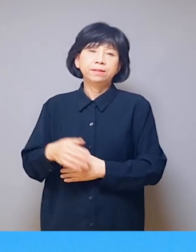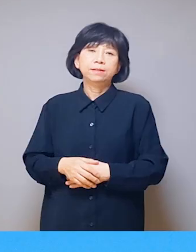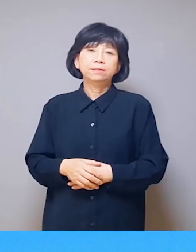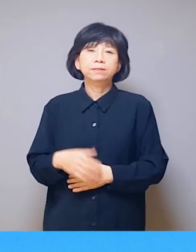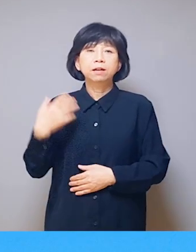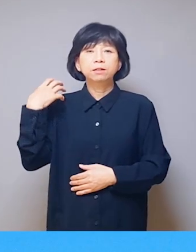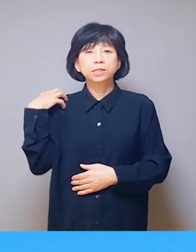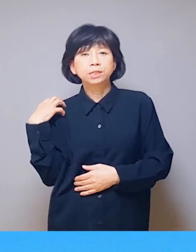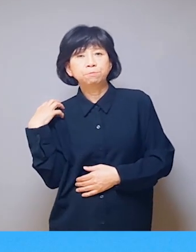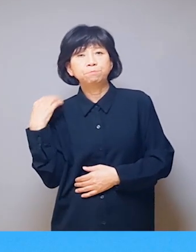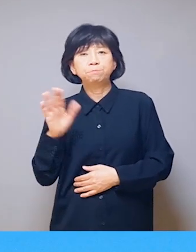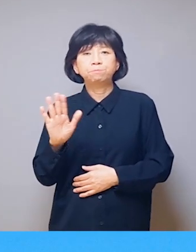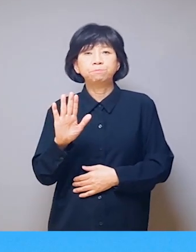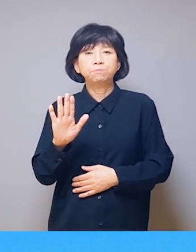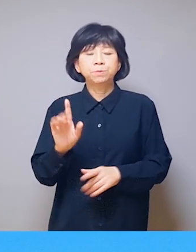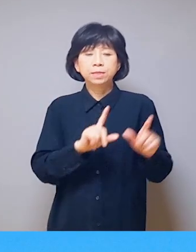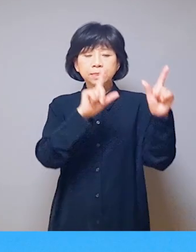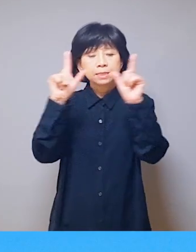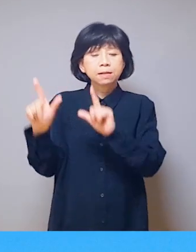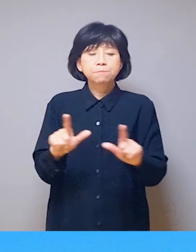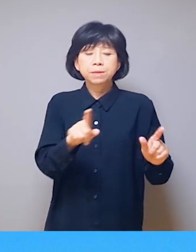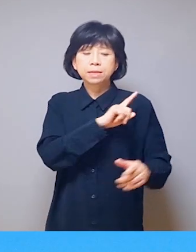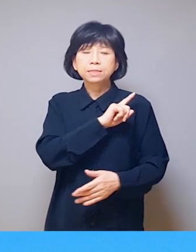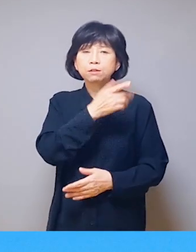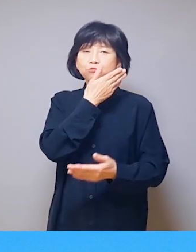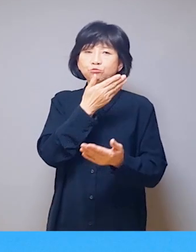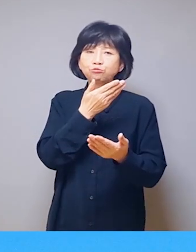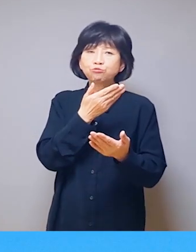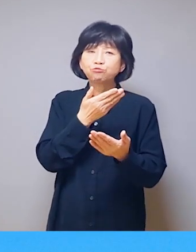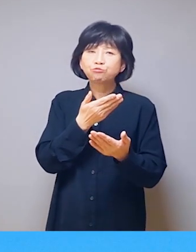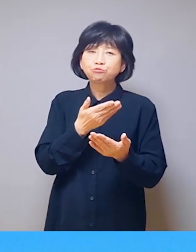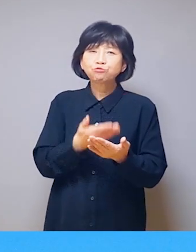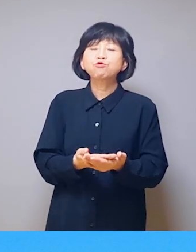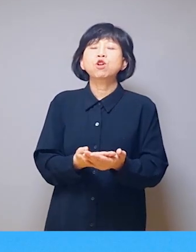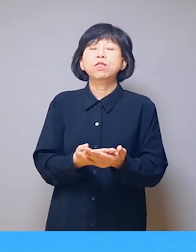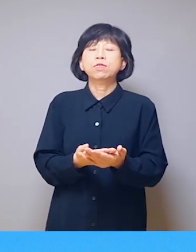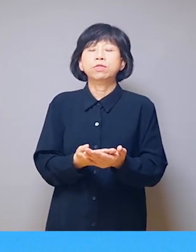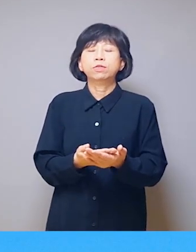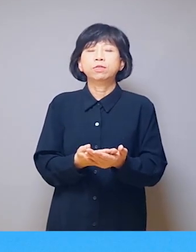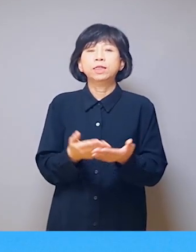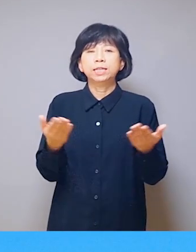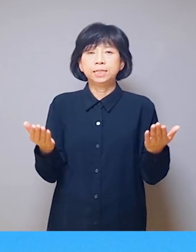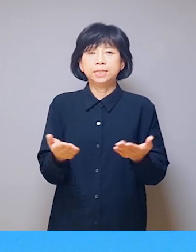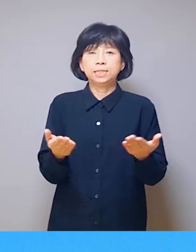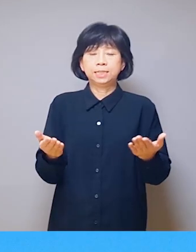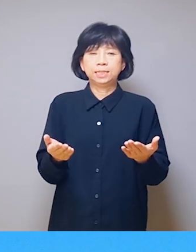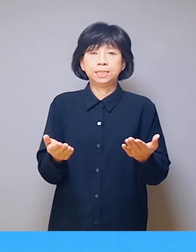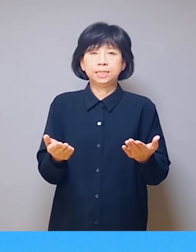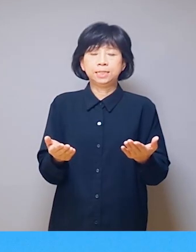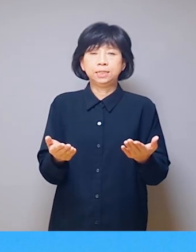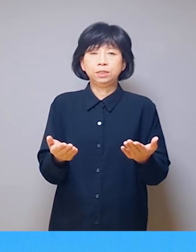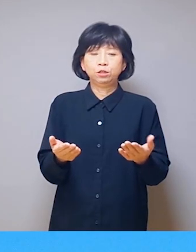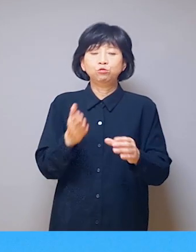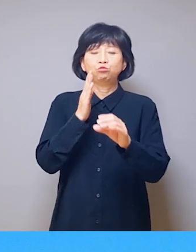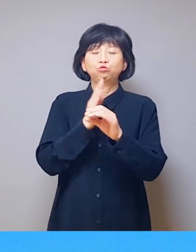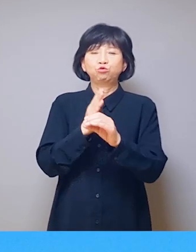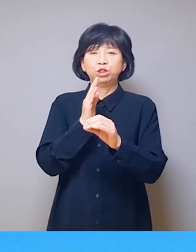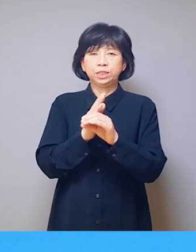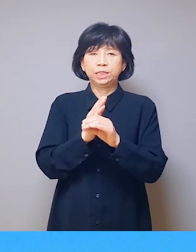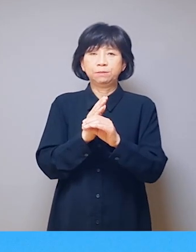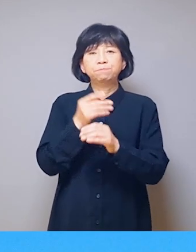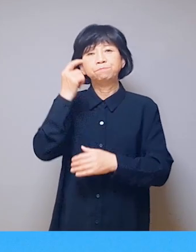않아요. 자신의 삶의 가장 중요한 핵심, 가장 중요한